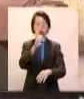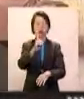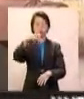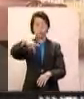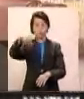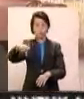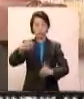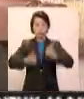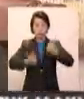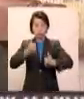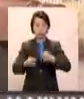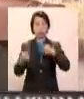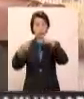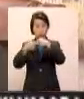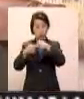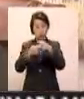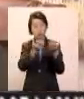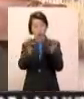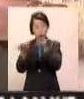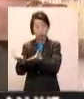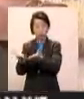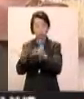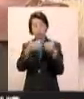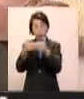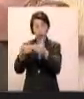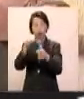sama ada kita nak charge selanjutnya ataupun sebaliknya.